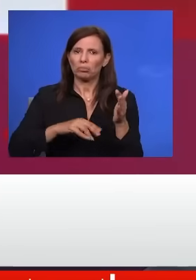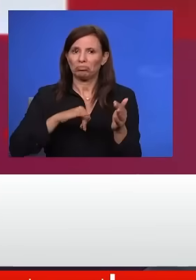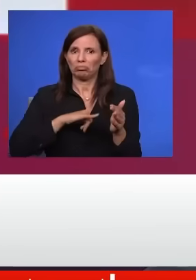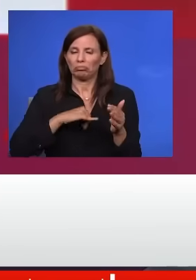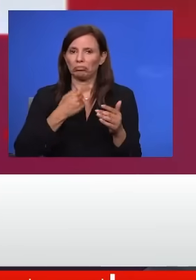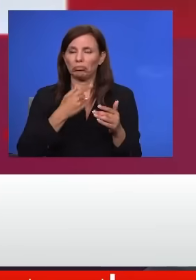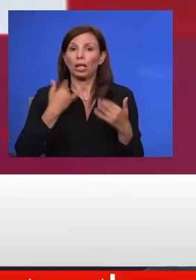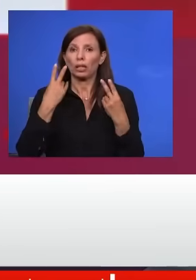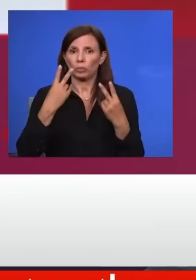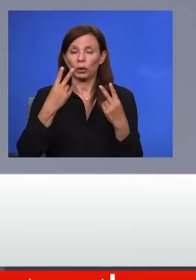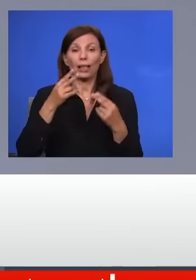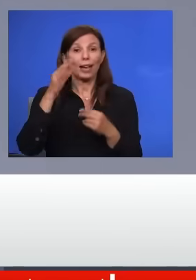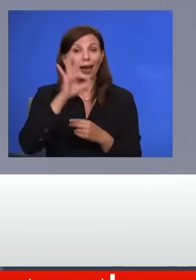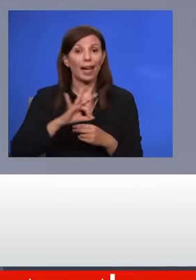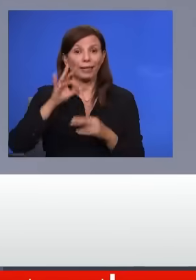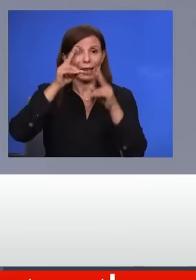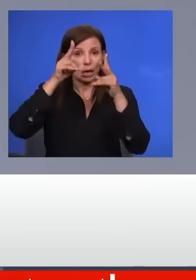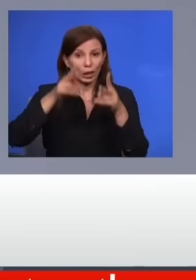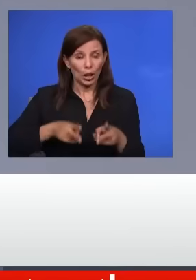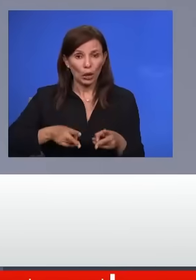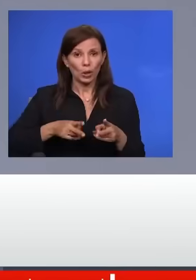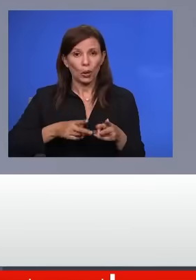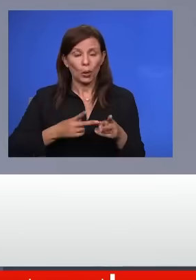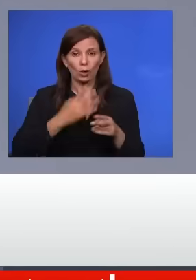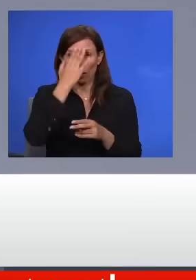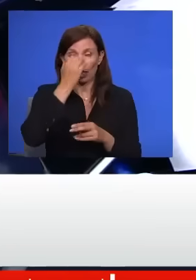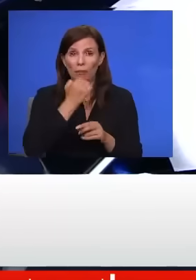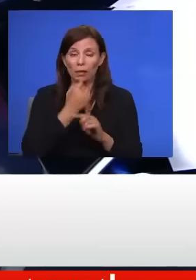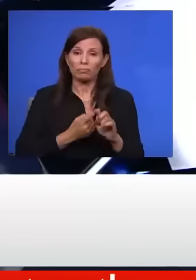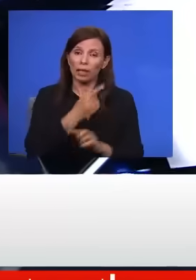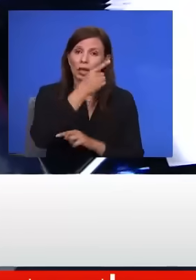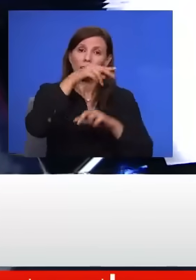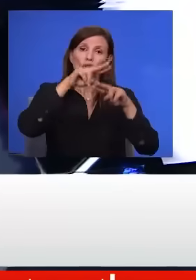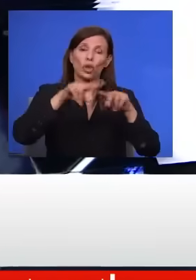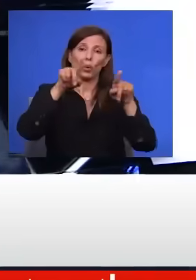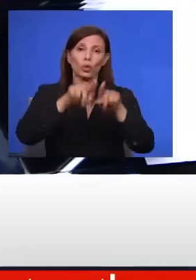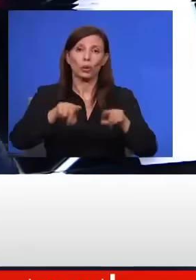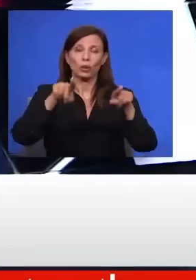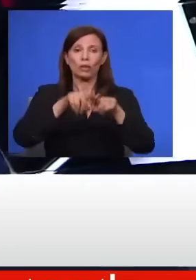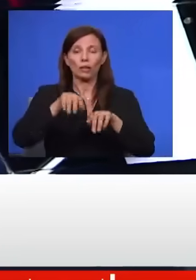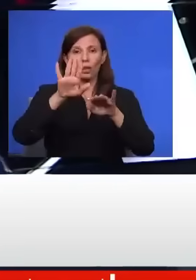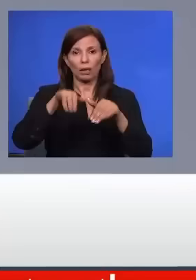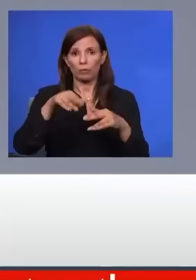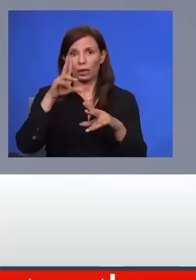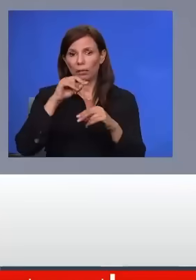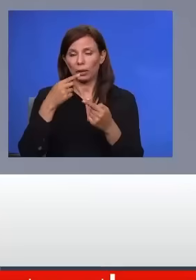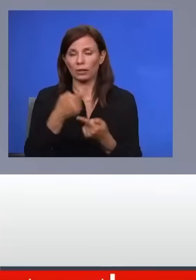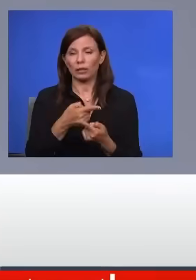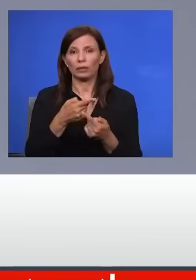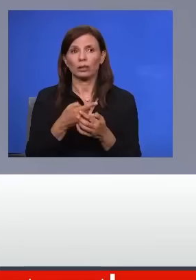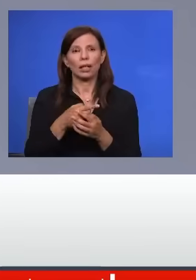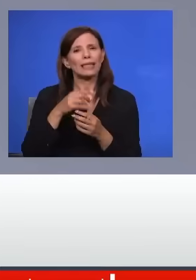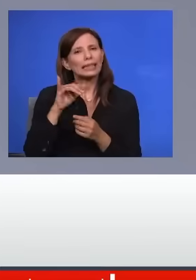חמאס לירי לשיגורים קרובים ורחוקים, כמובן עדיין נשמרת, אולי בהמשך גם נרחיב במנגנון הזה. נשמרת, אבל כן, גם